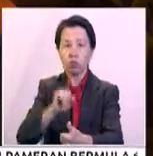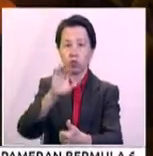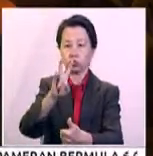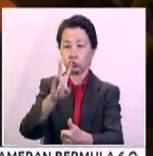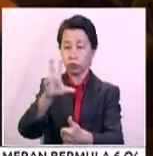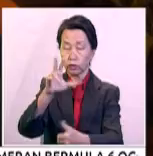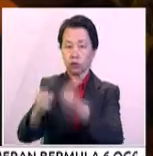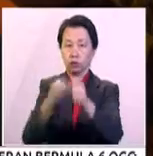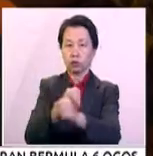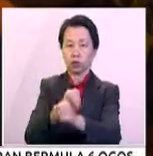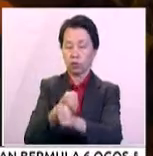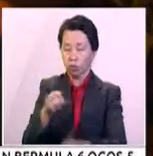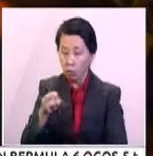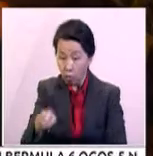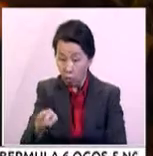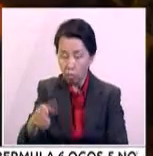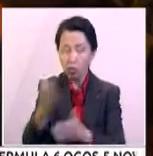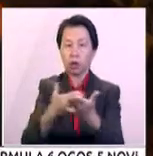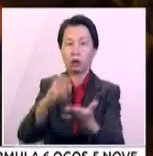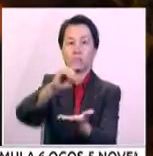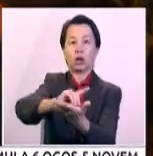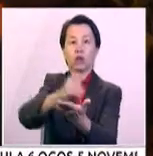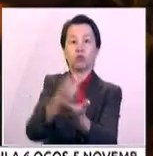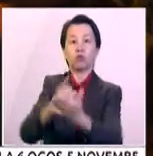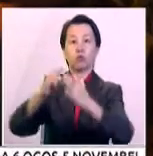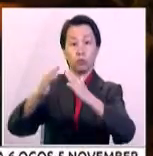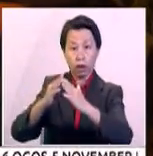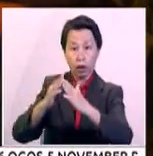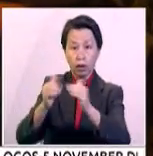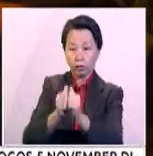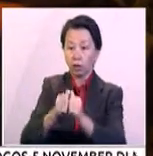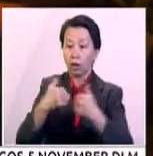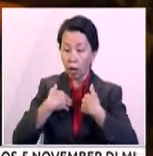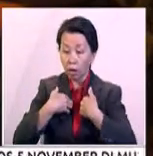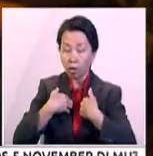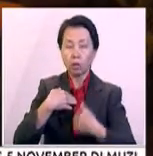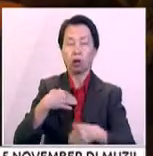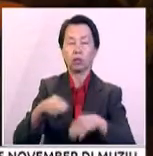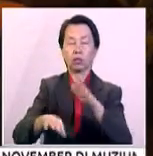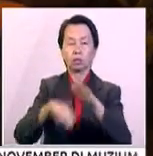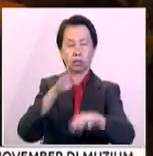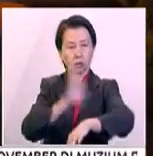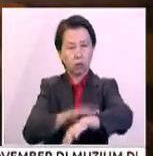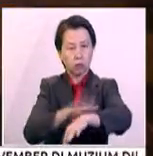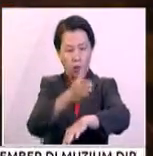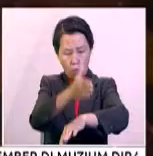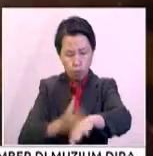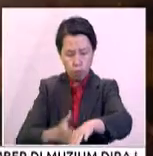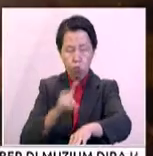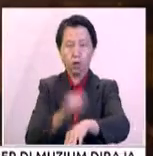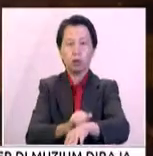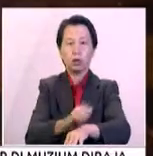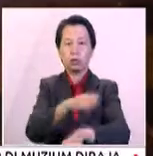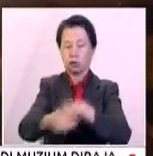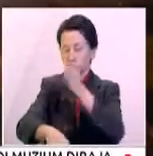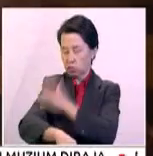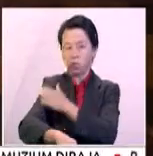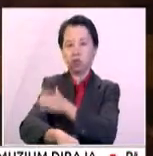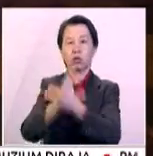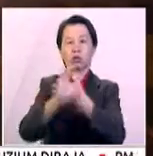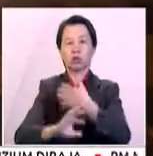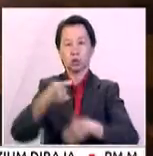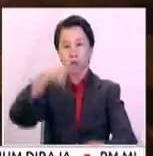73 tahun, ditemukan di bahagian dapur rumah dengan kesan kelar di tangan kiri dan lengan selain luka di